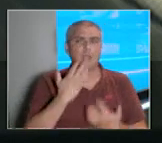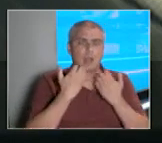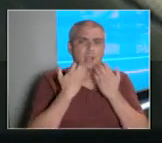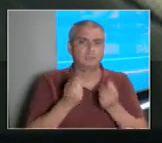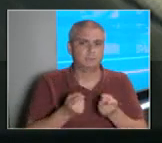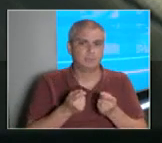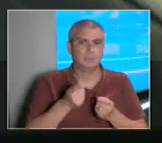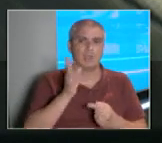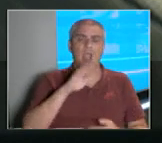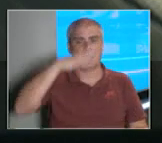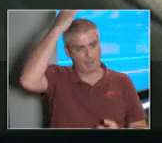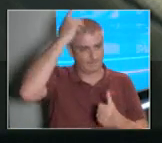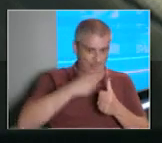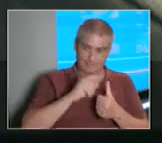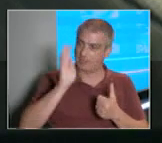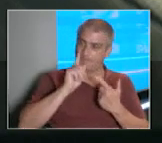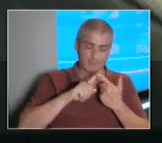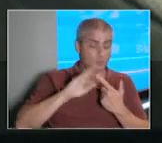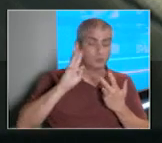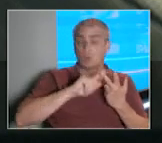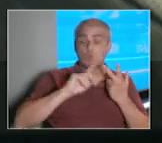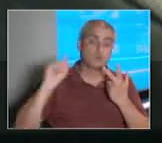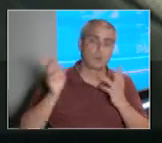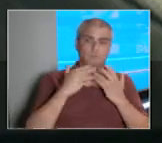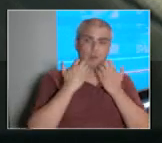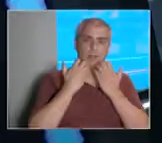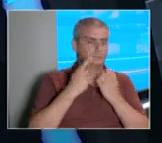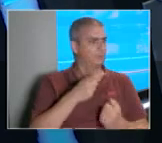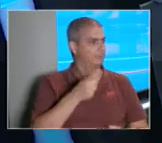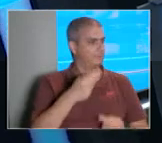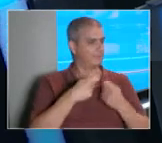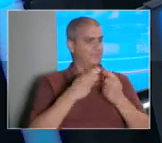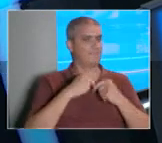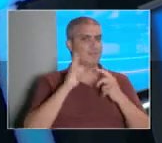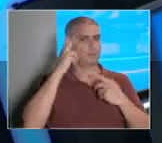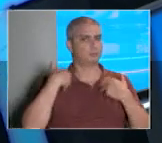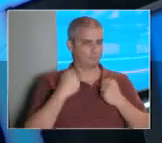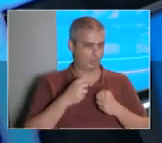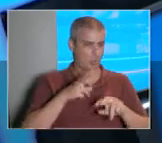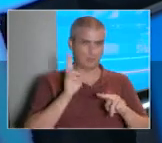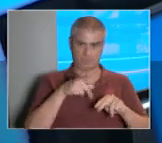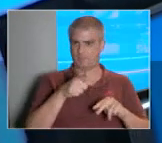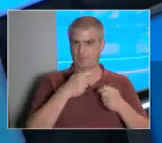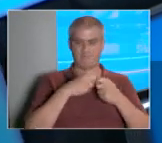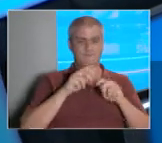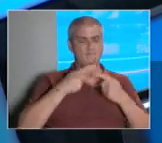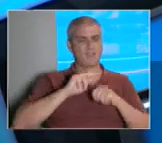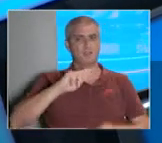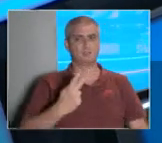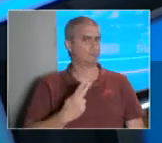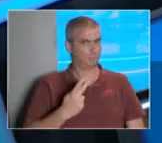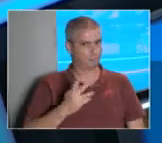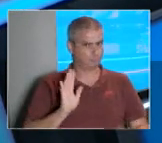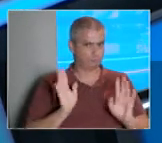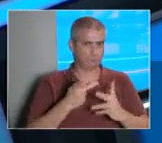את זה, גם מנדלבליט, כמובן, נתניהו, שמרון, כל אלה יצטרכו להסביר. אוקיי. אפרופו, כחבר ועדת חוץ וביטחון, גם כחבר ועדת המשנה, אי